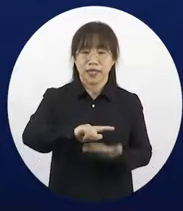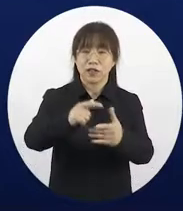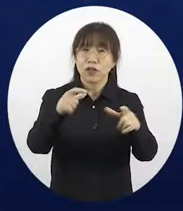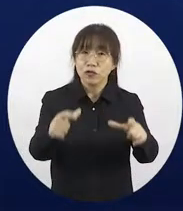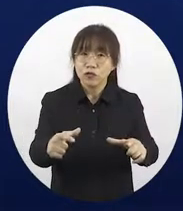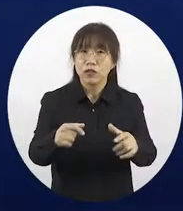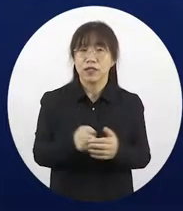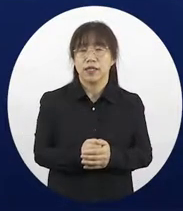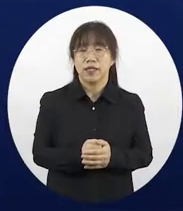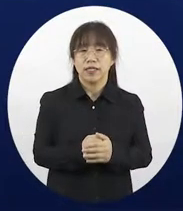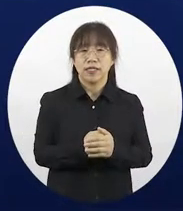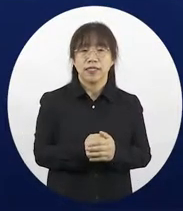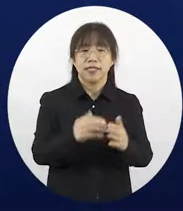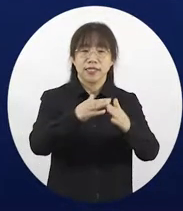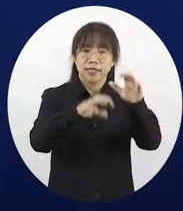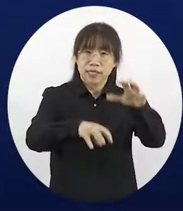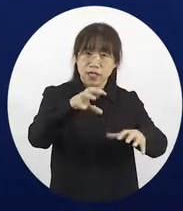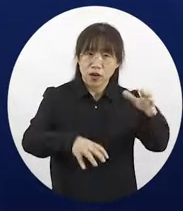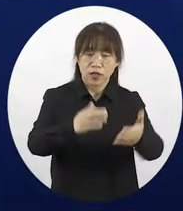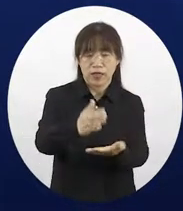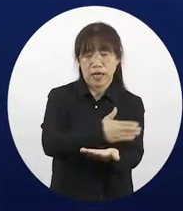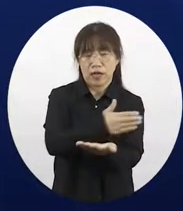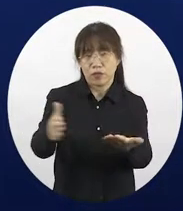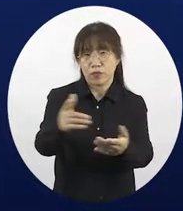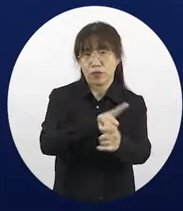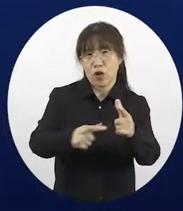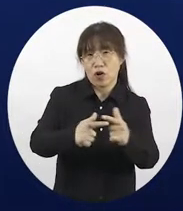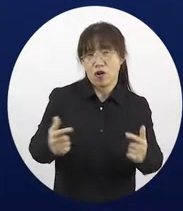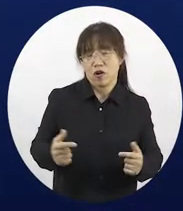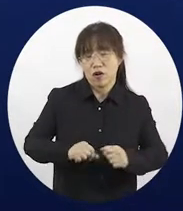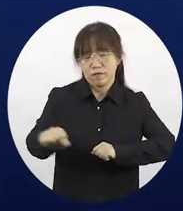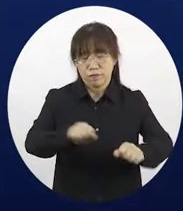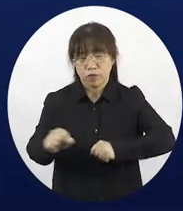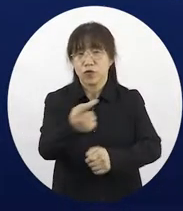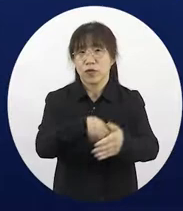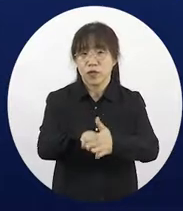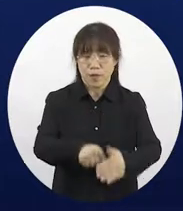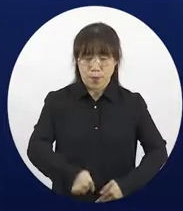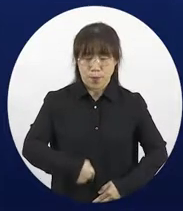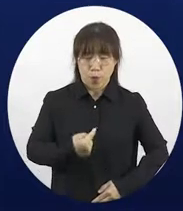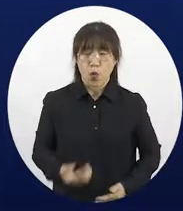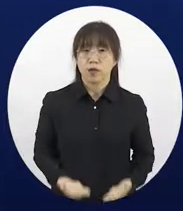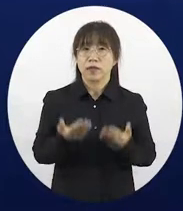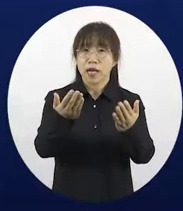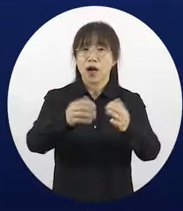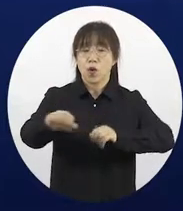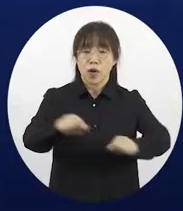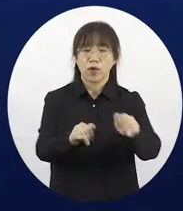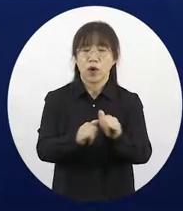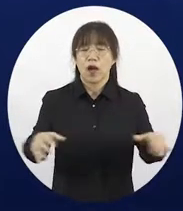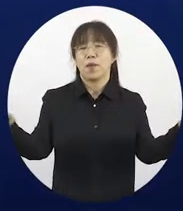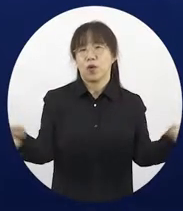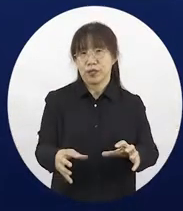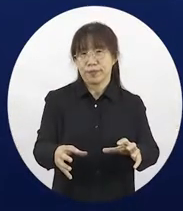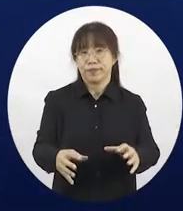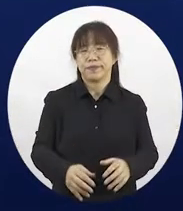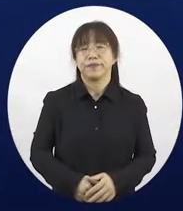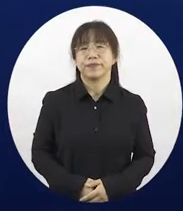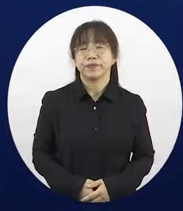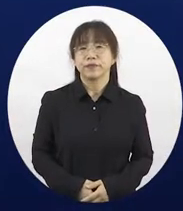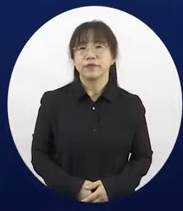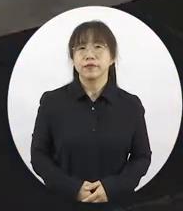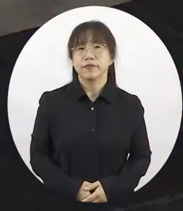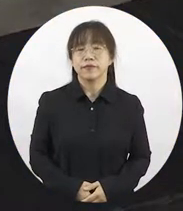강서구가 지역사회에 나눔을 실천하기 위한 자원 봉사 캠프 활동가 를 오는 5월 10일까지 모집합니다